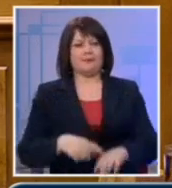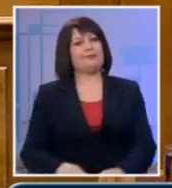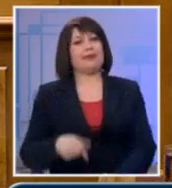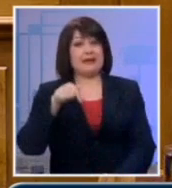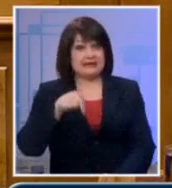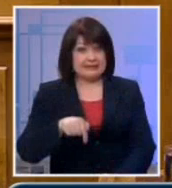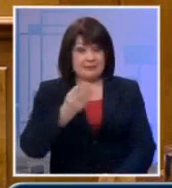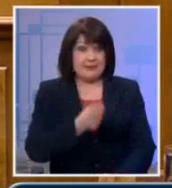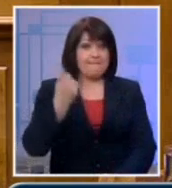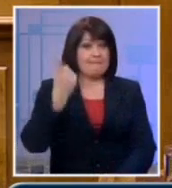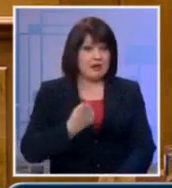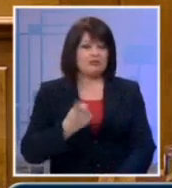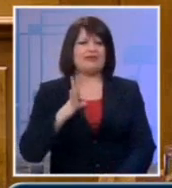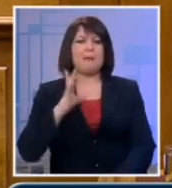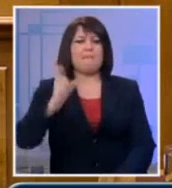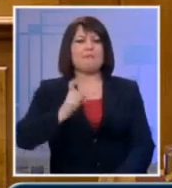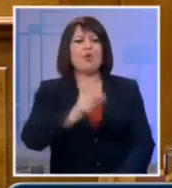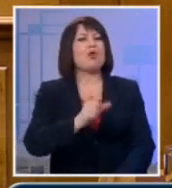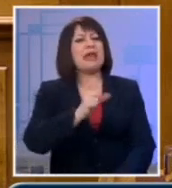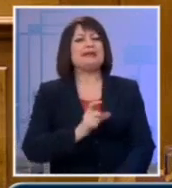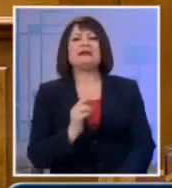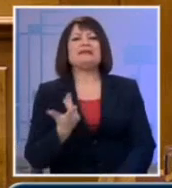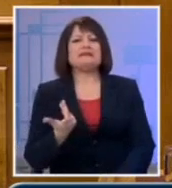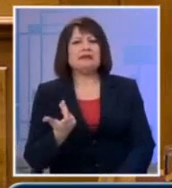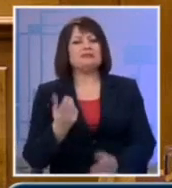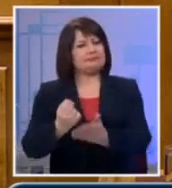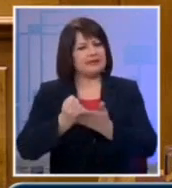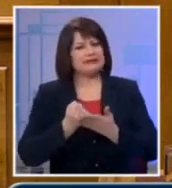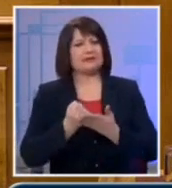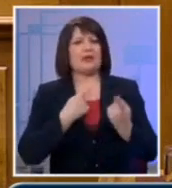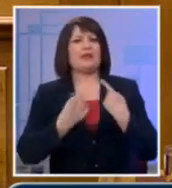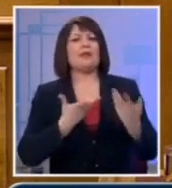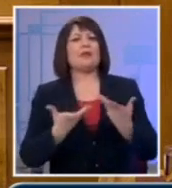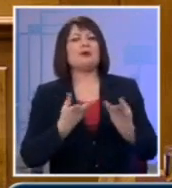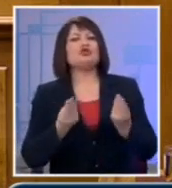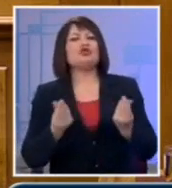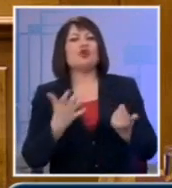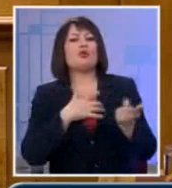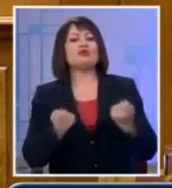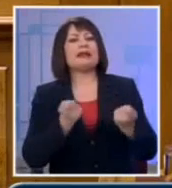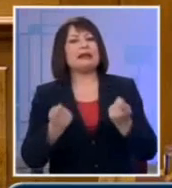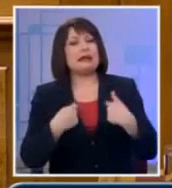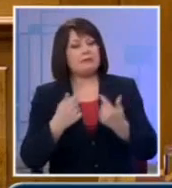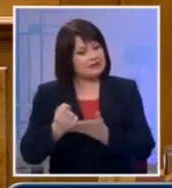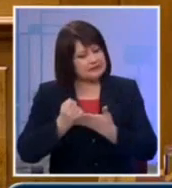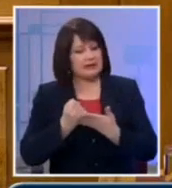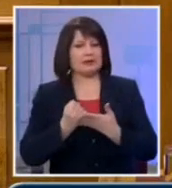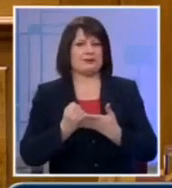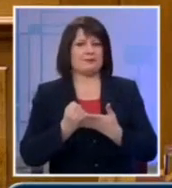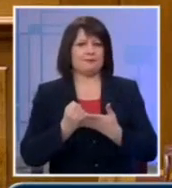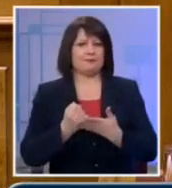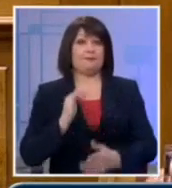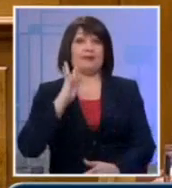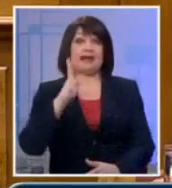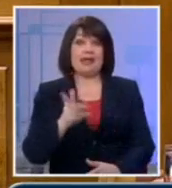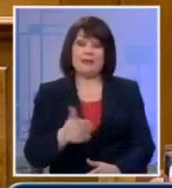η συντριπτική πλειοψηφία των πολιτών στηρίζει τη διαπραγματευτική στρατηγική της νέας κυβέρνησης και